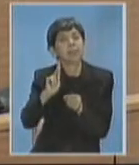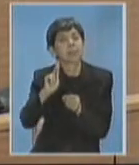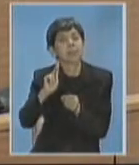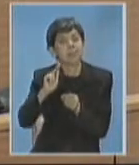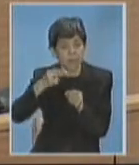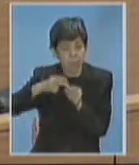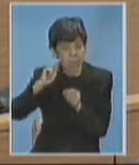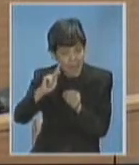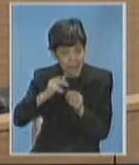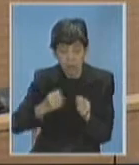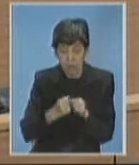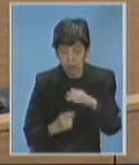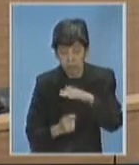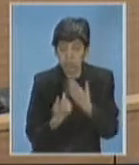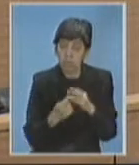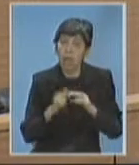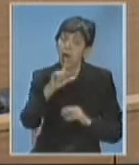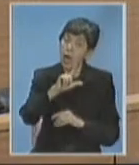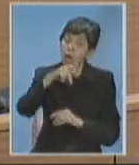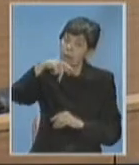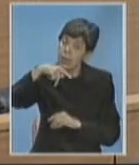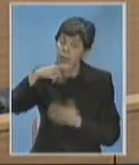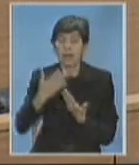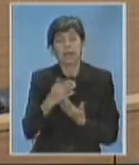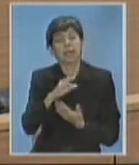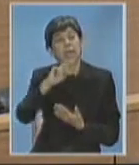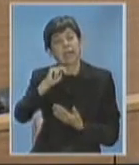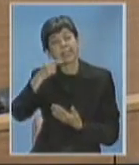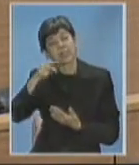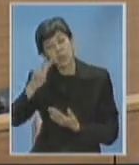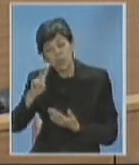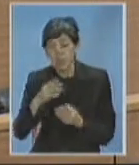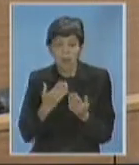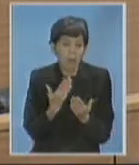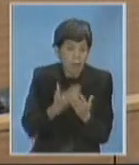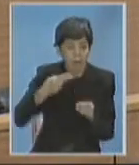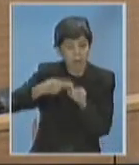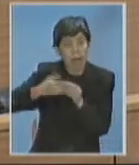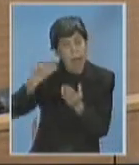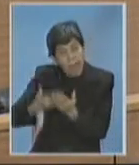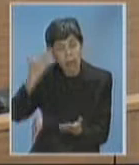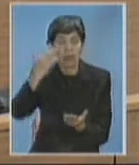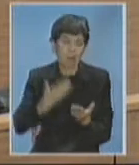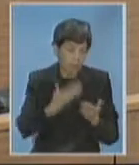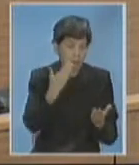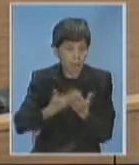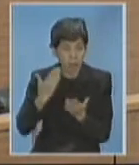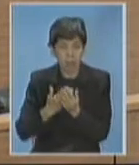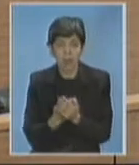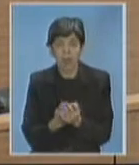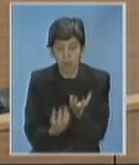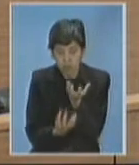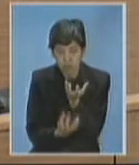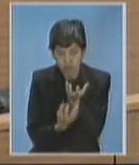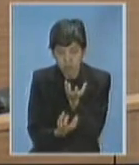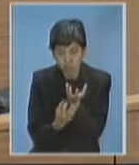ที่เติมรถแท็กซี่ไม่ว่าจะเป็น LPG NPG แพงหมดน้ำมันก็แพงแม้กระทั่งถ่านหุงข้าว